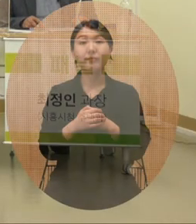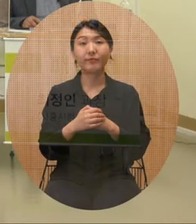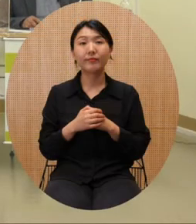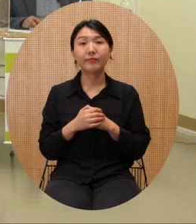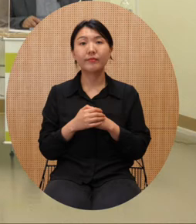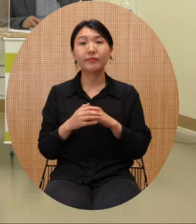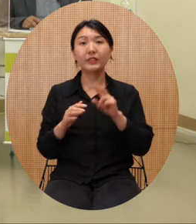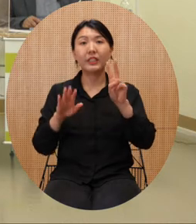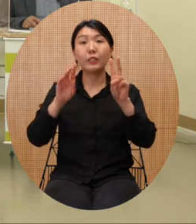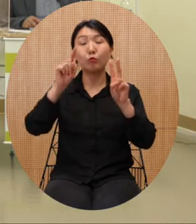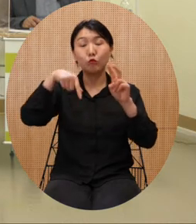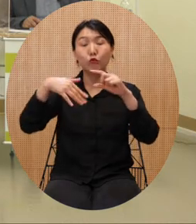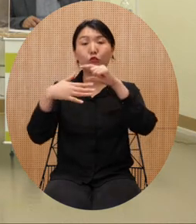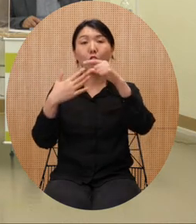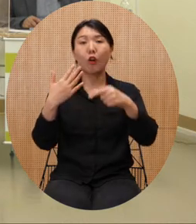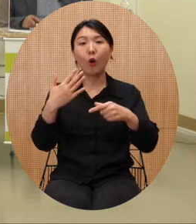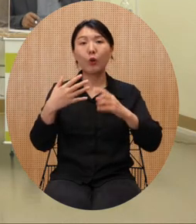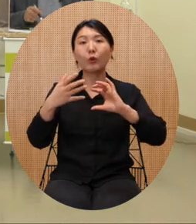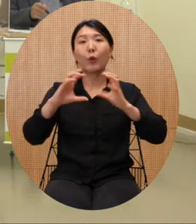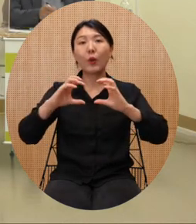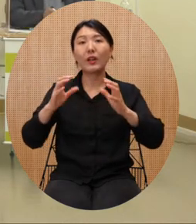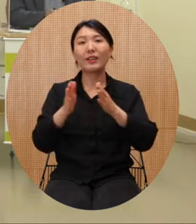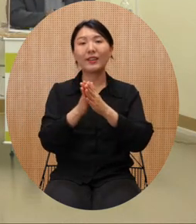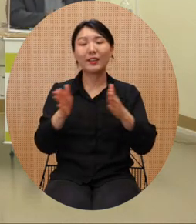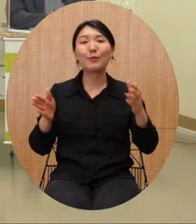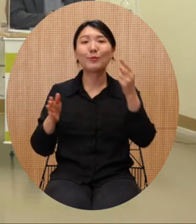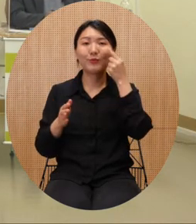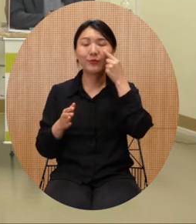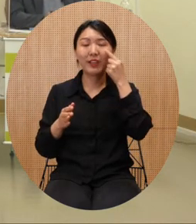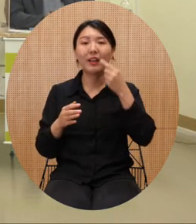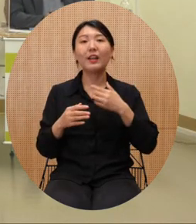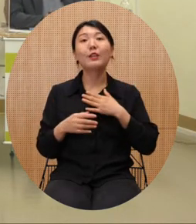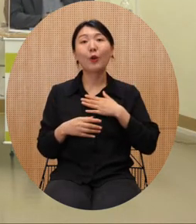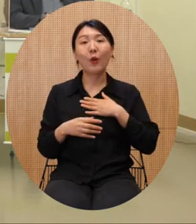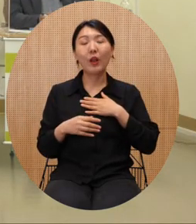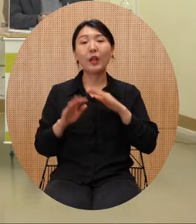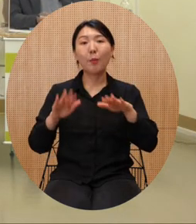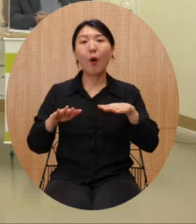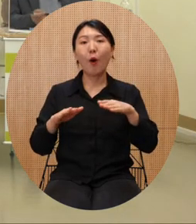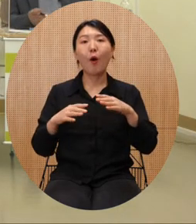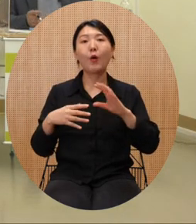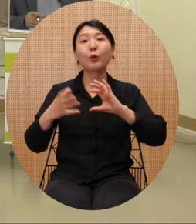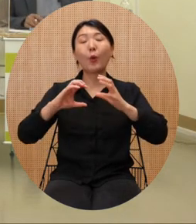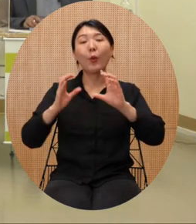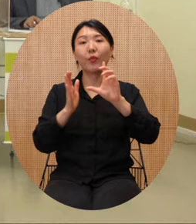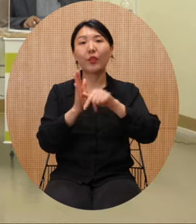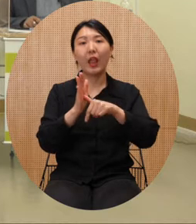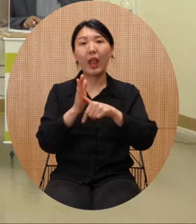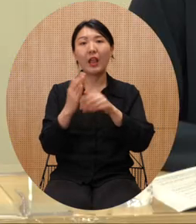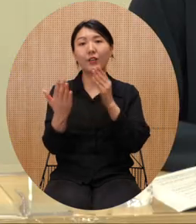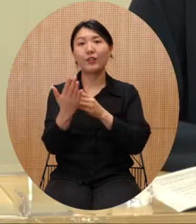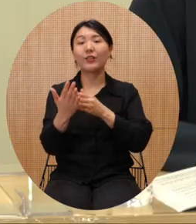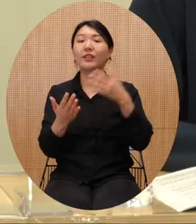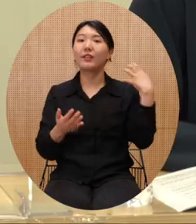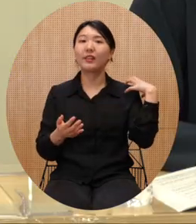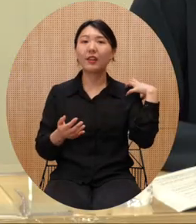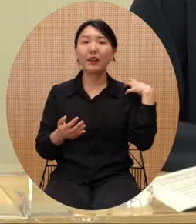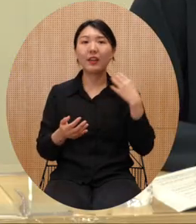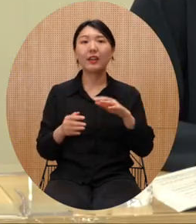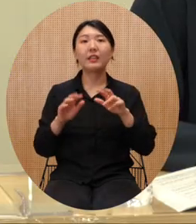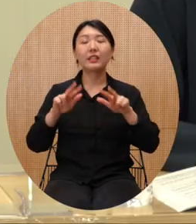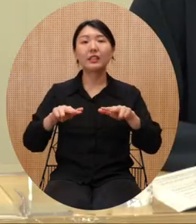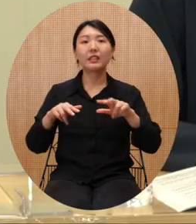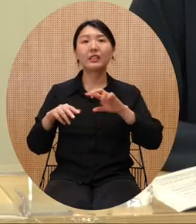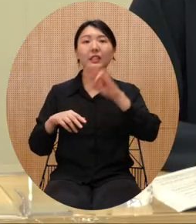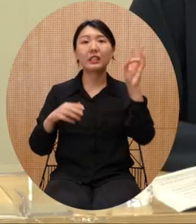예, 2부 순서로 토론 시간을 갖도록 하겠습니다. 저는 이번에 토론 시간에 좌장을 맡게 된 지금